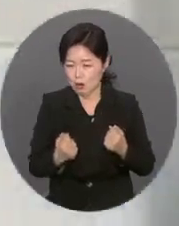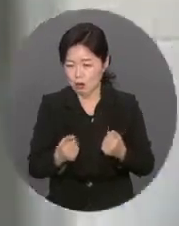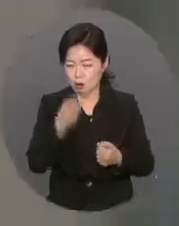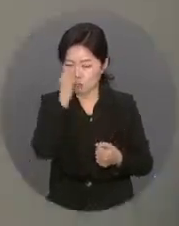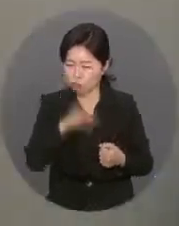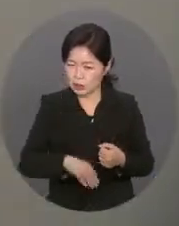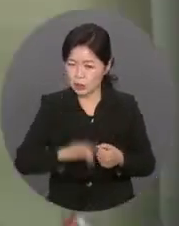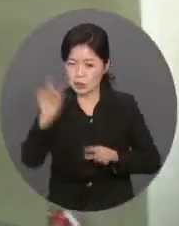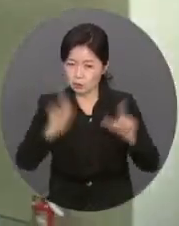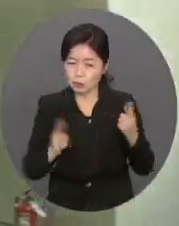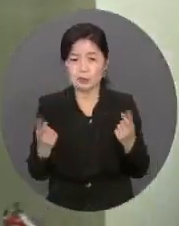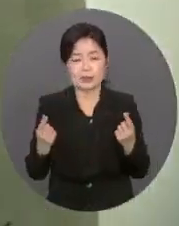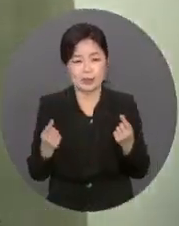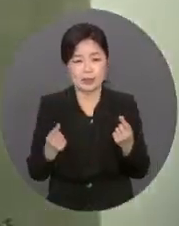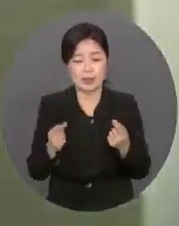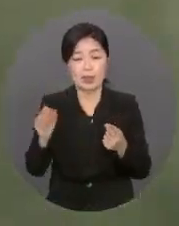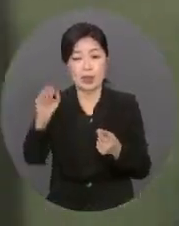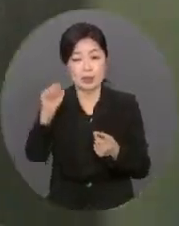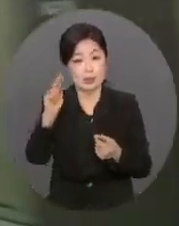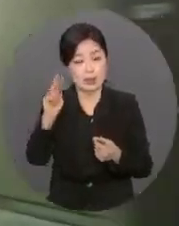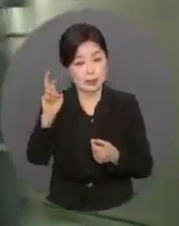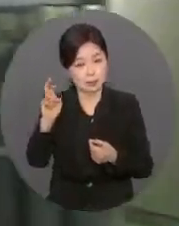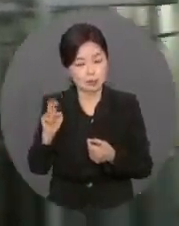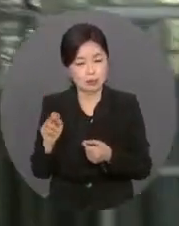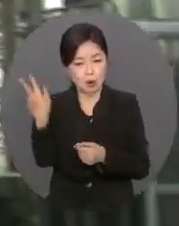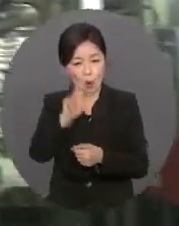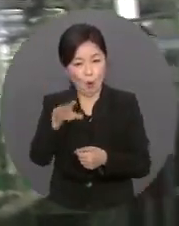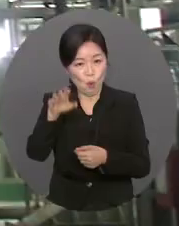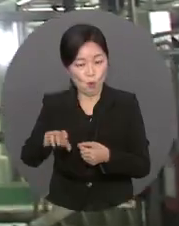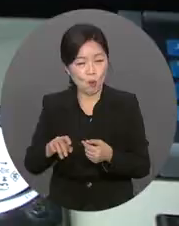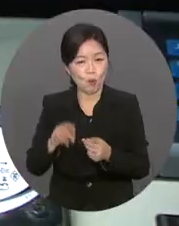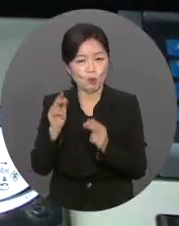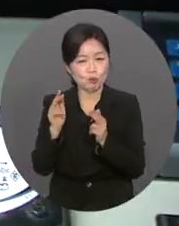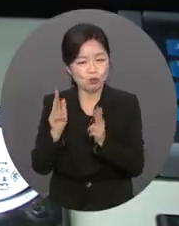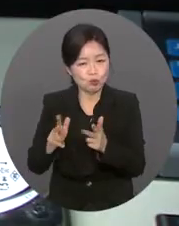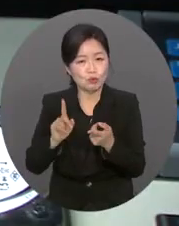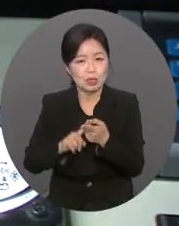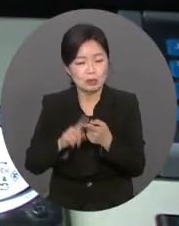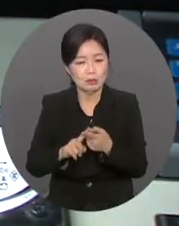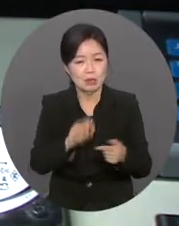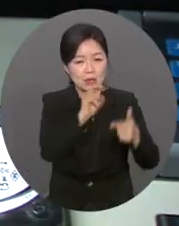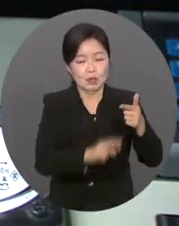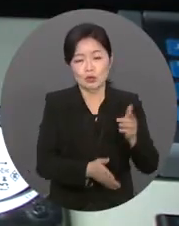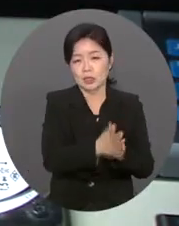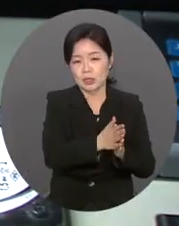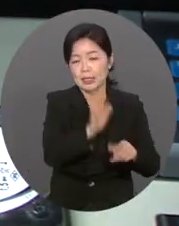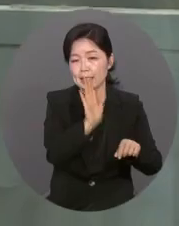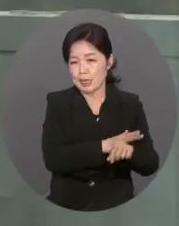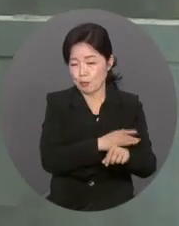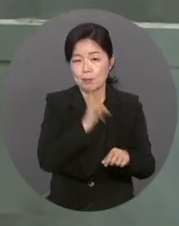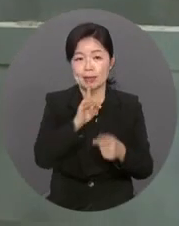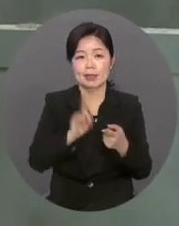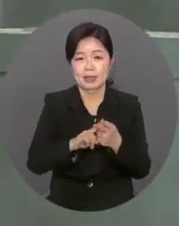한편 나주 열병합 발전소는 발전소 가동을 거부한 나주시 결정이 잘못됐다는 대법원 판단에 따라